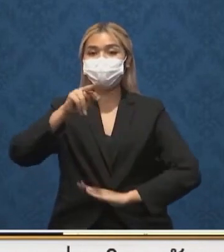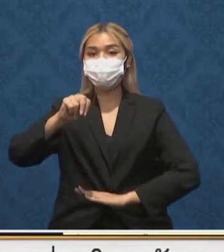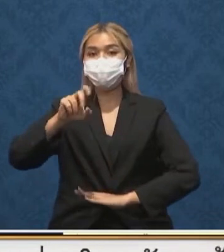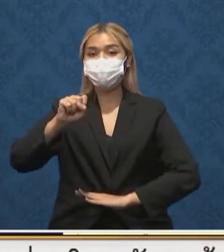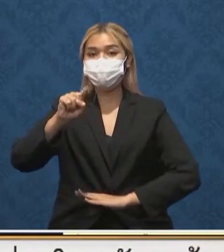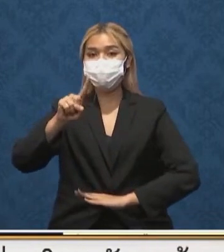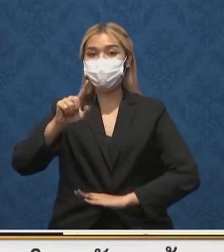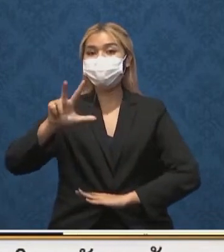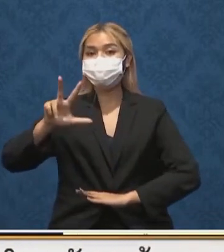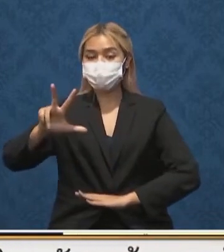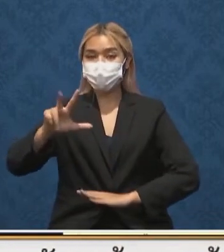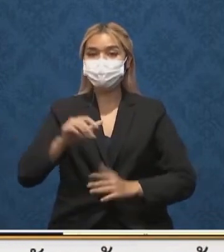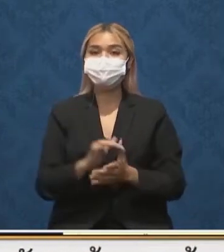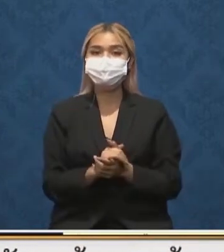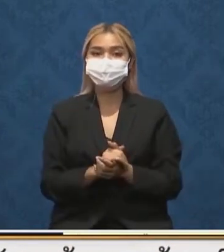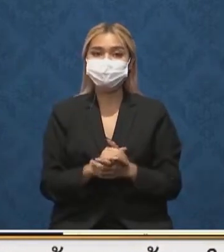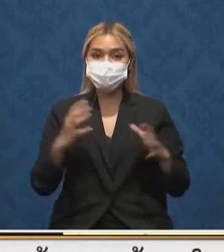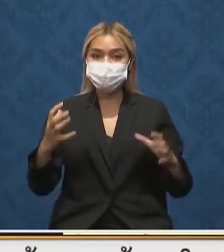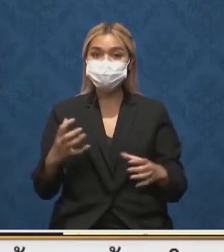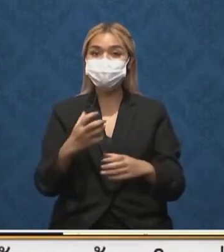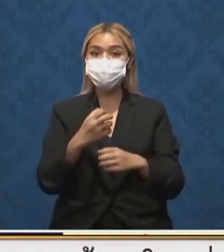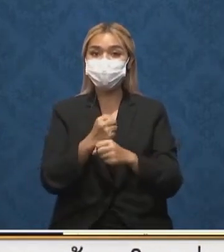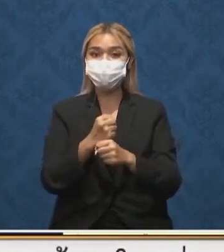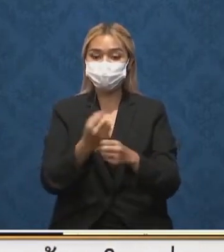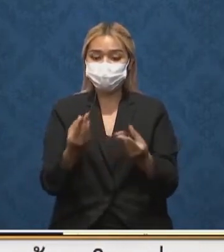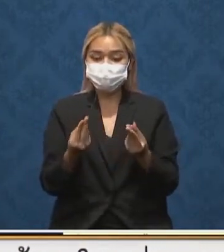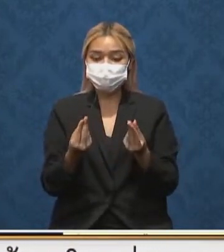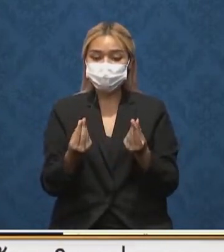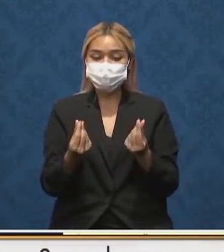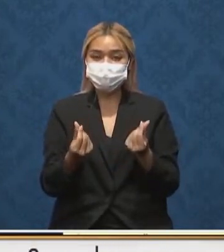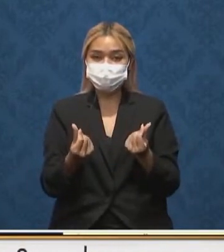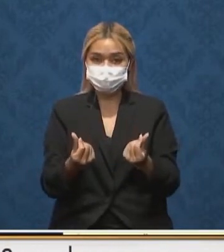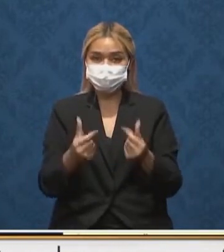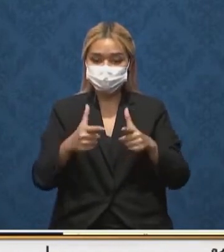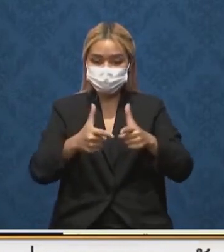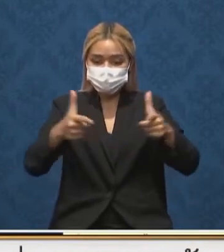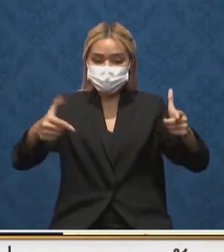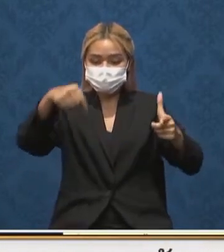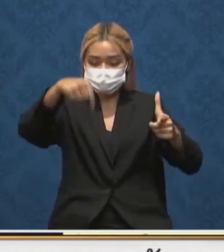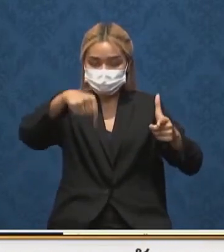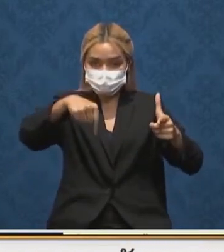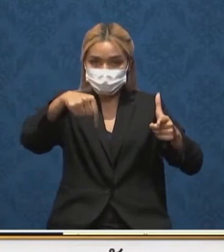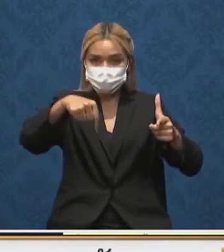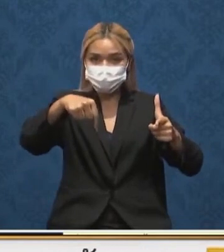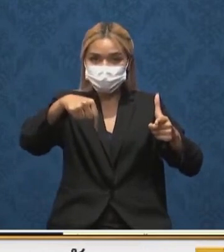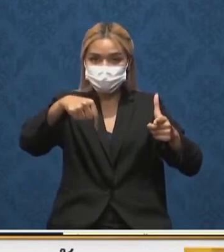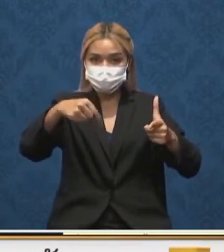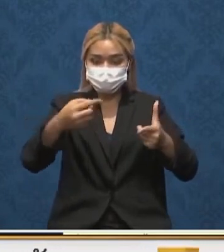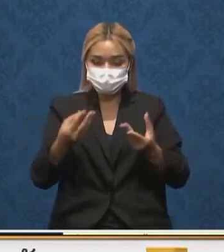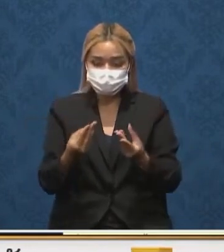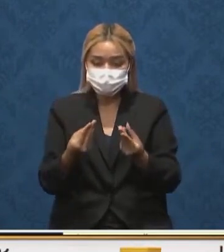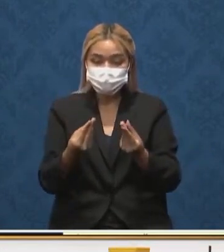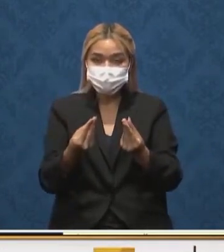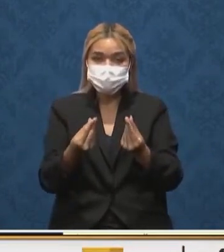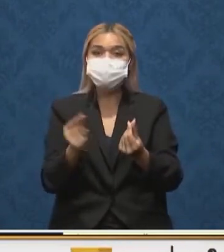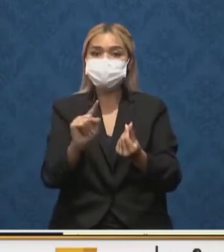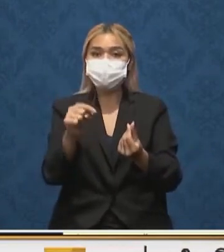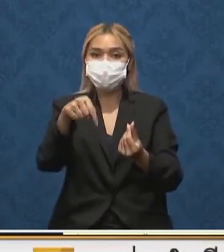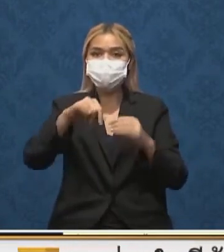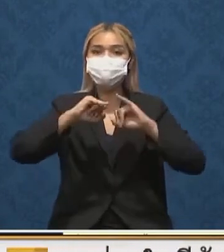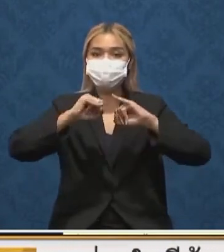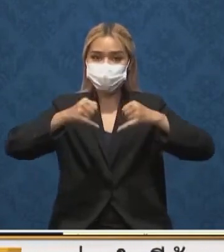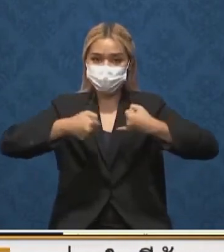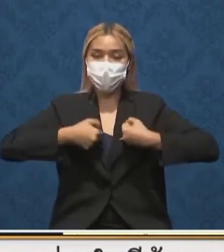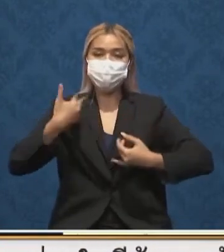ครับสรุปตรงนี้คือที่มาของที่มาของที่ดินเนี่ยนะครับก็มีที่มาจาก